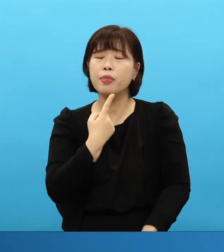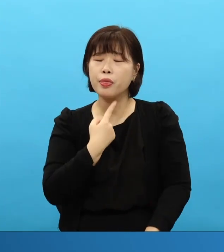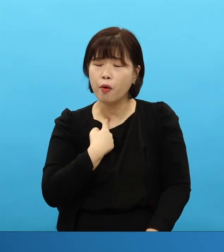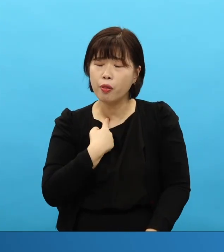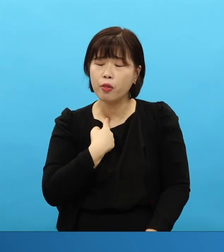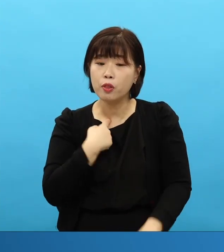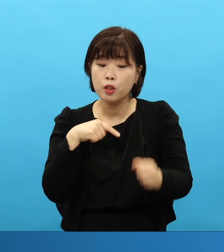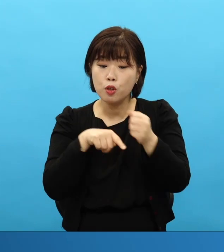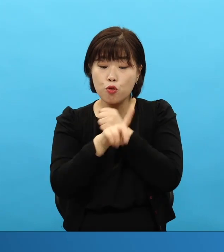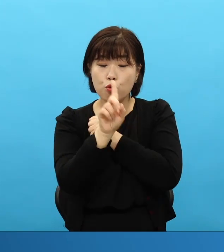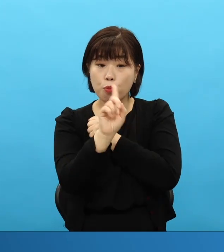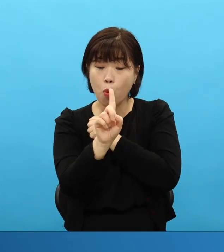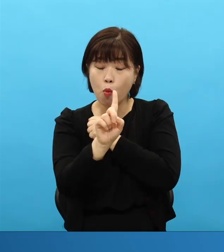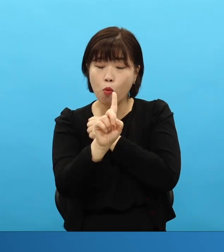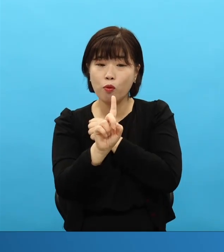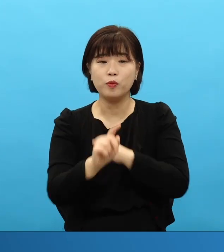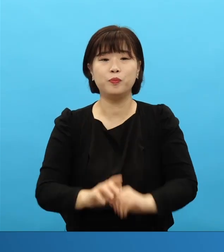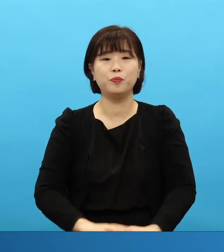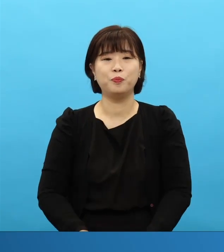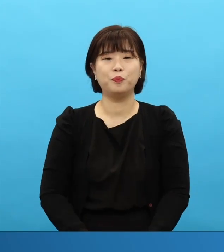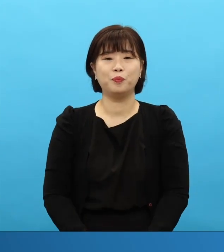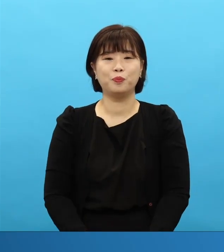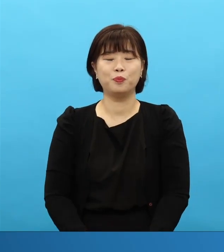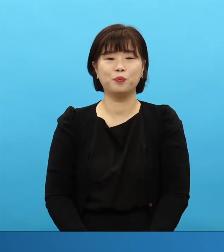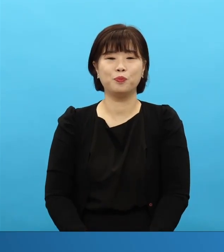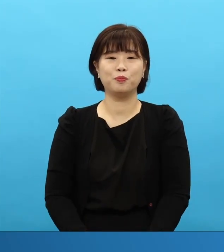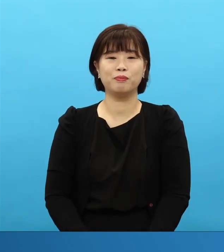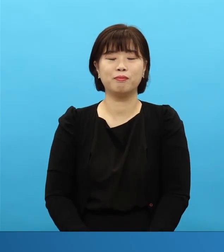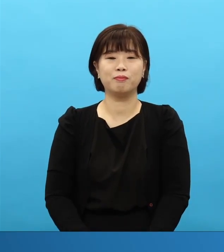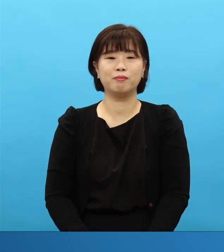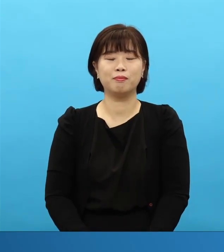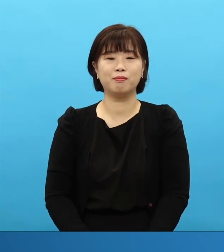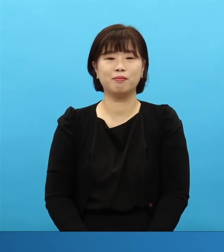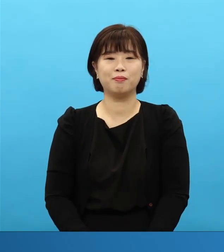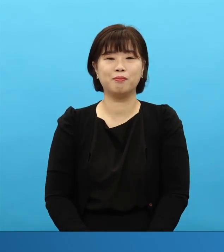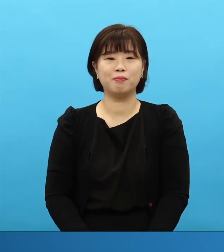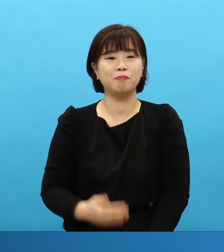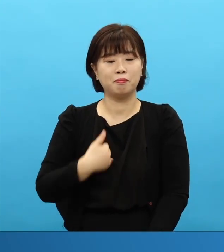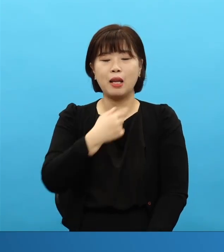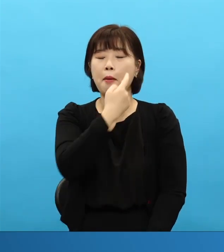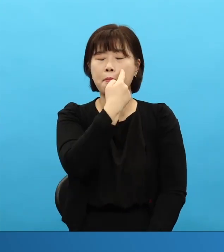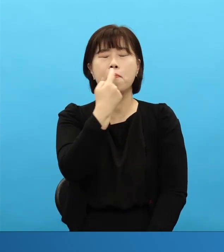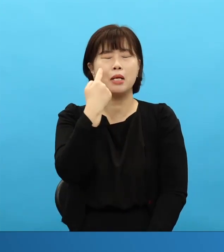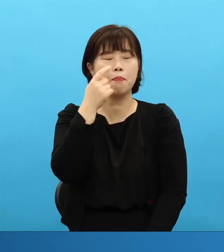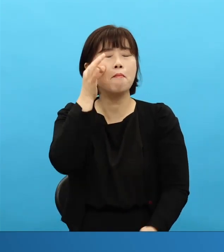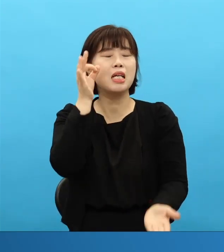같아요. 그것이 무엇일까요? 네, 나는 보았습니다.